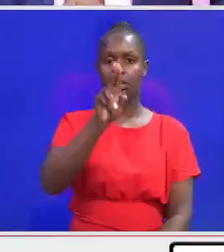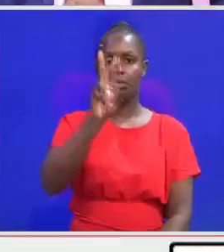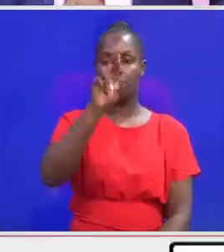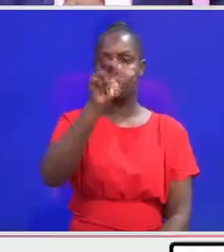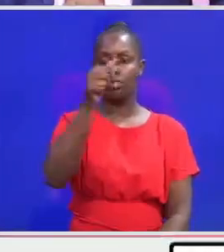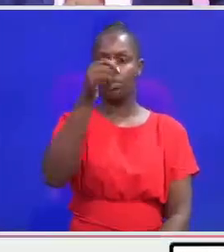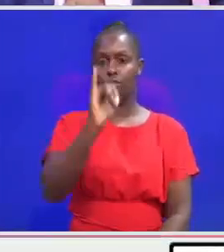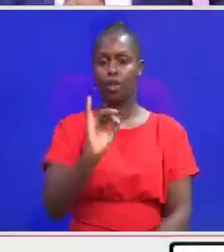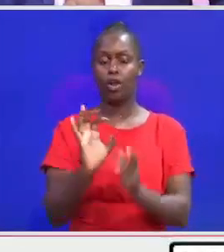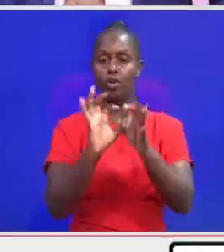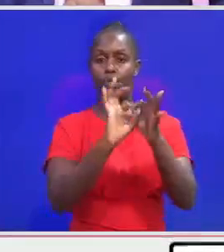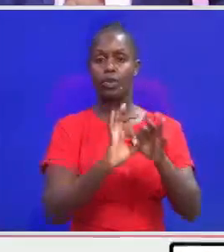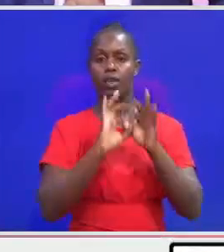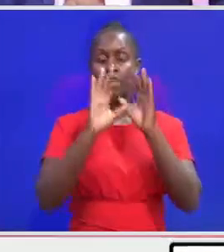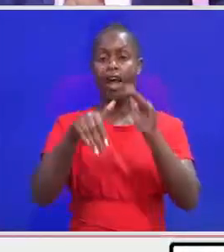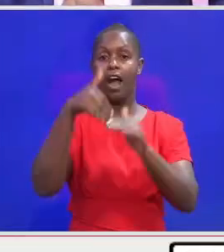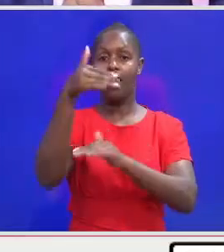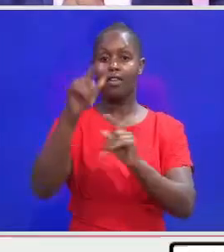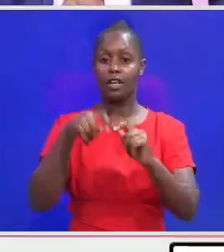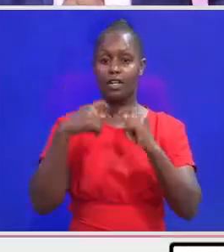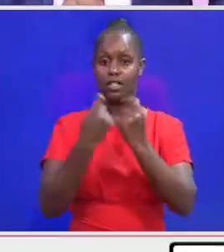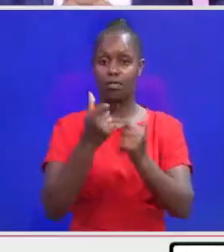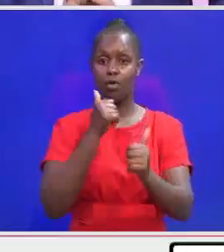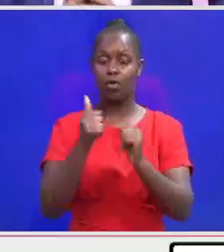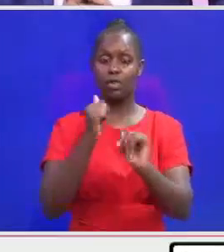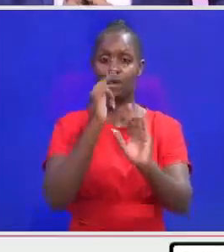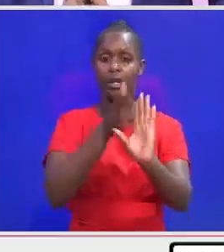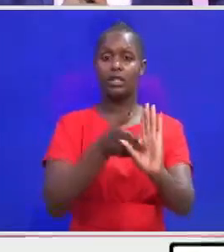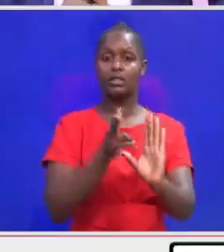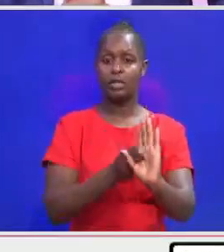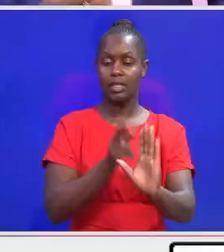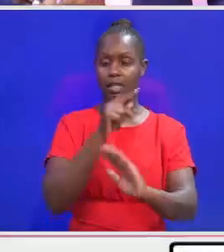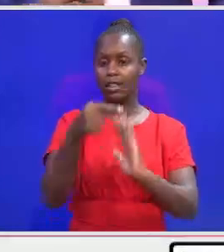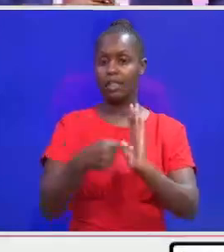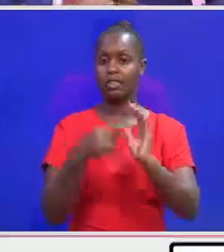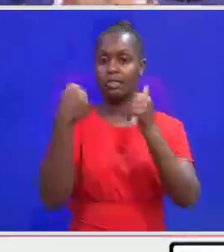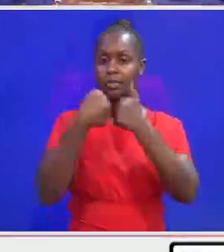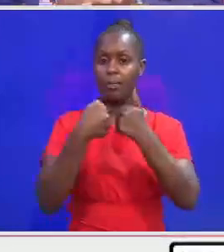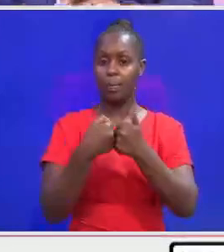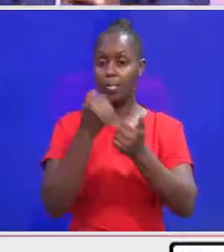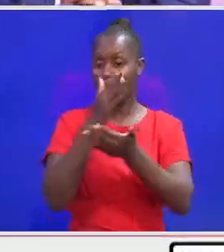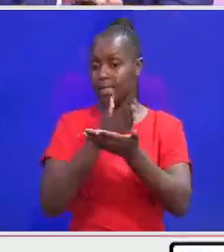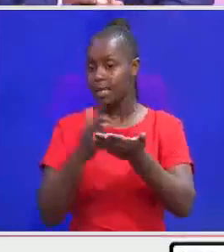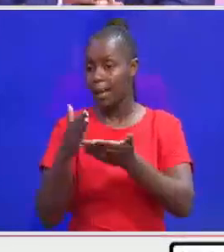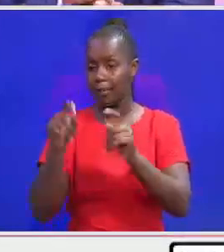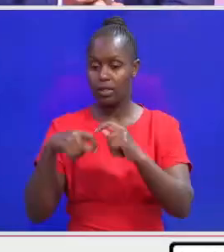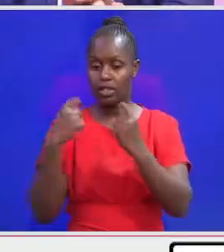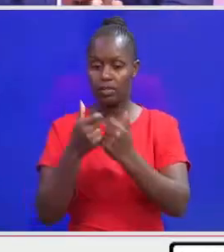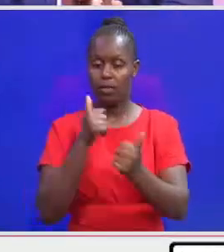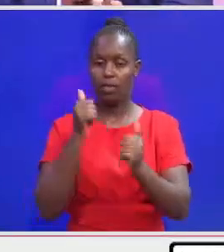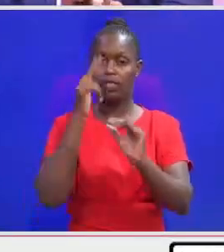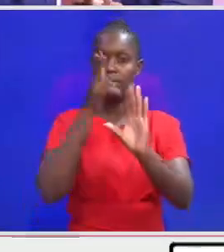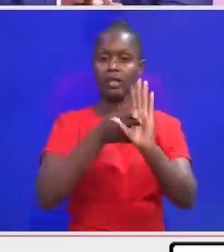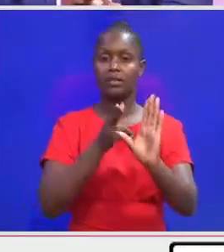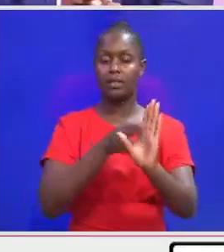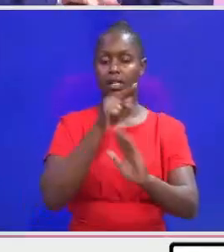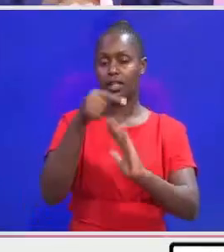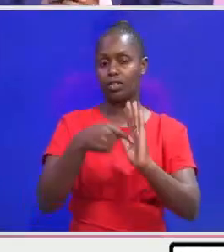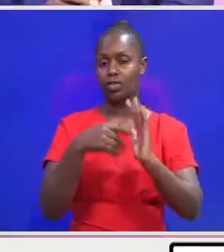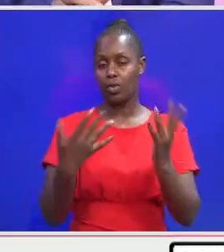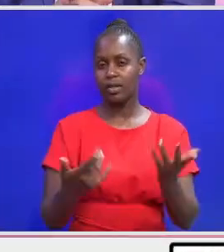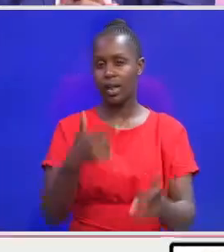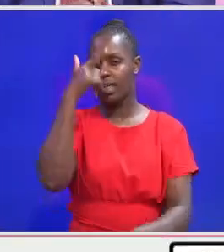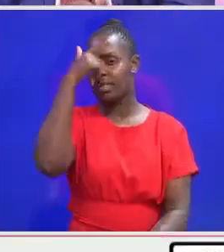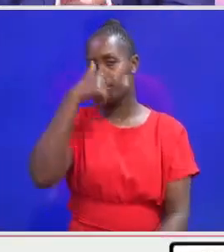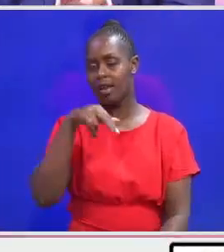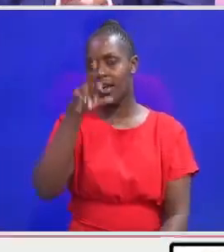baada ya timu zilizoshiriki katika ligi hiyo, ama baadhi ya timu zilizoshiriki katika ligi hiyo ni Thika